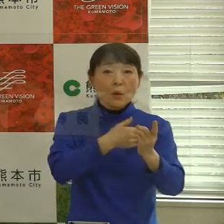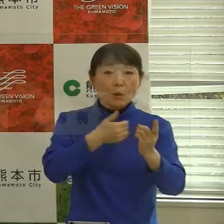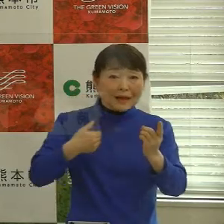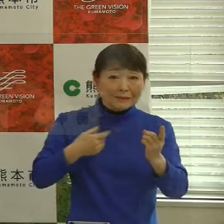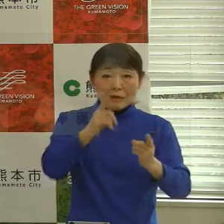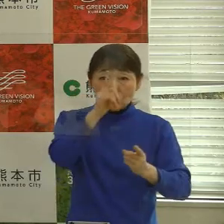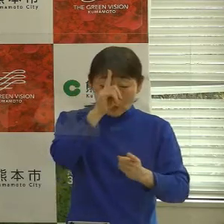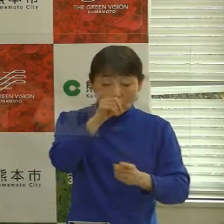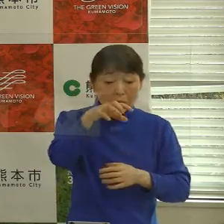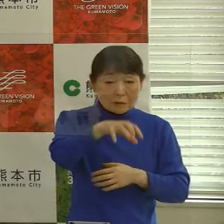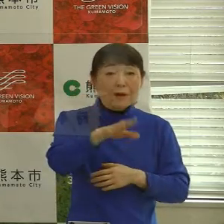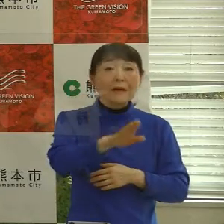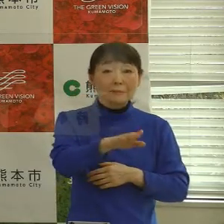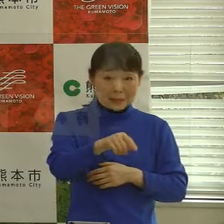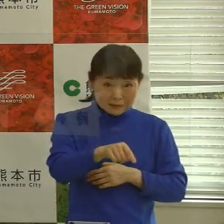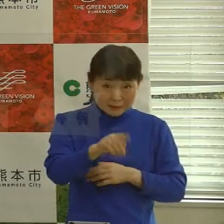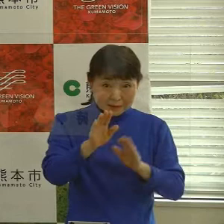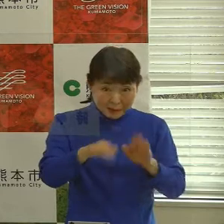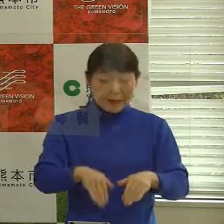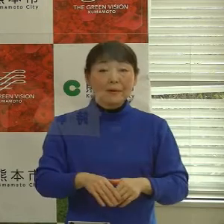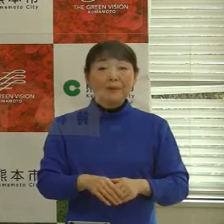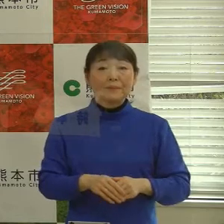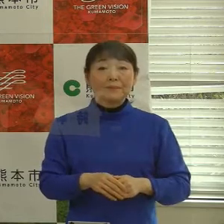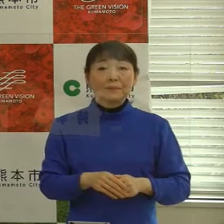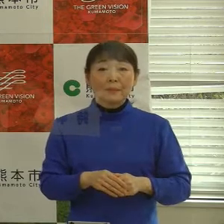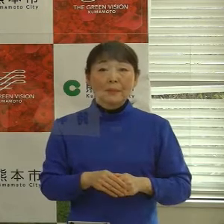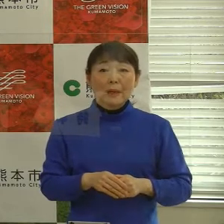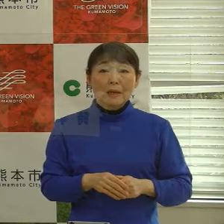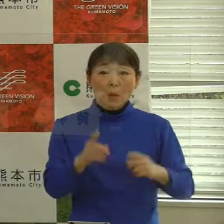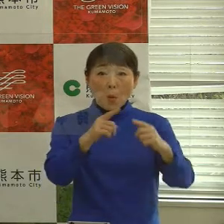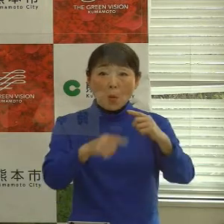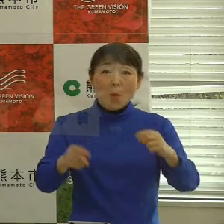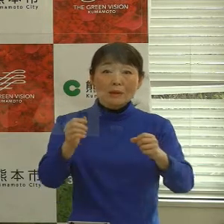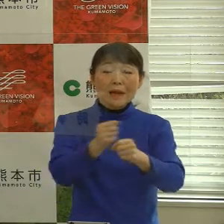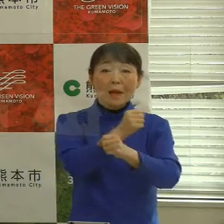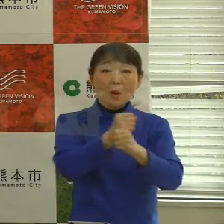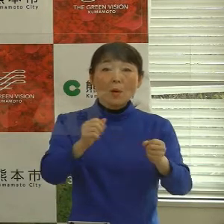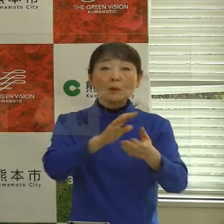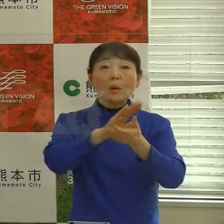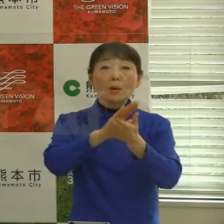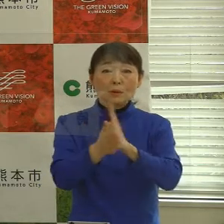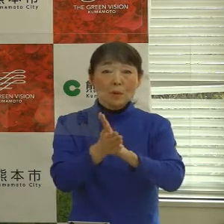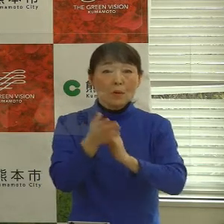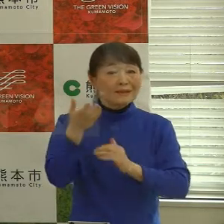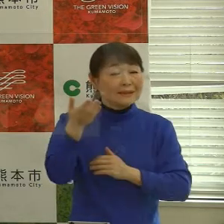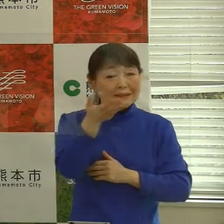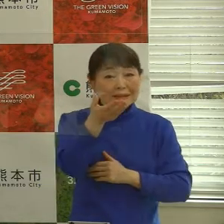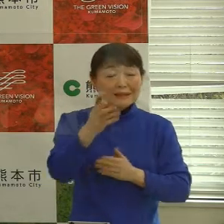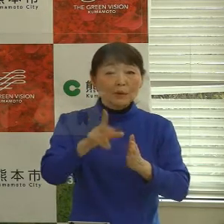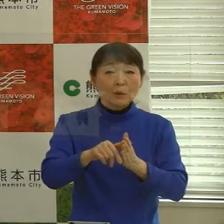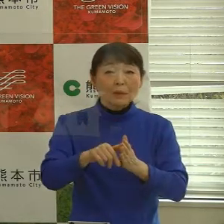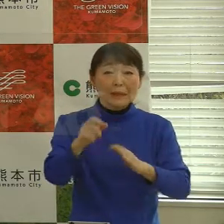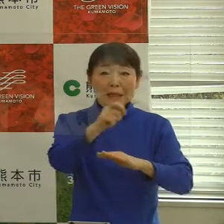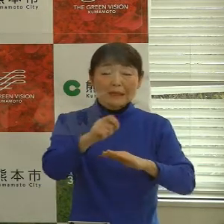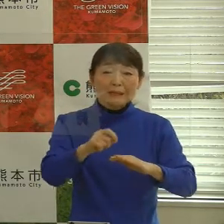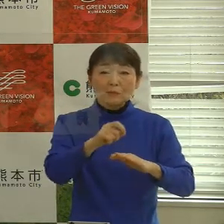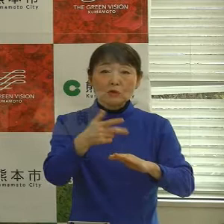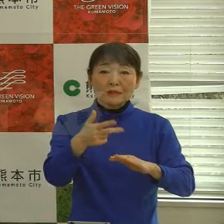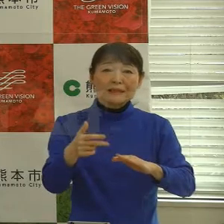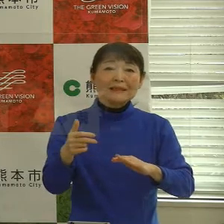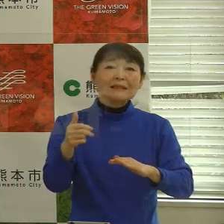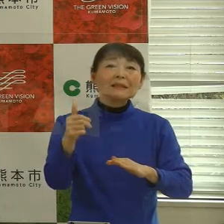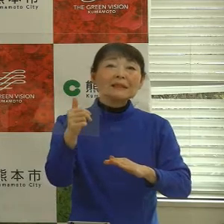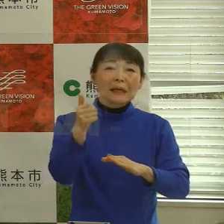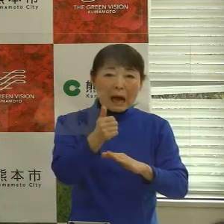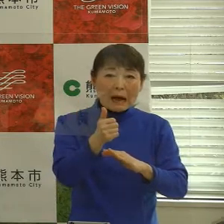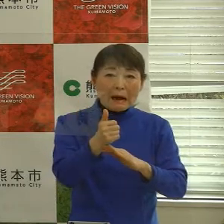で印象としてありました。で実は厚生労働省の方に伺った時もですね、事務次官にはやはり女性の相